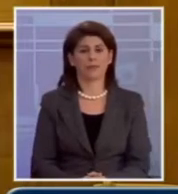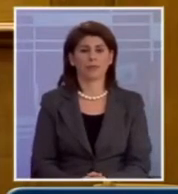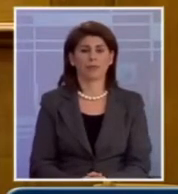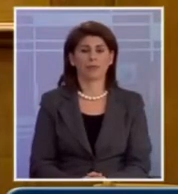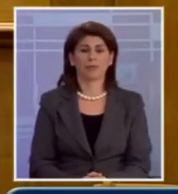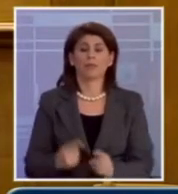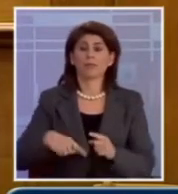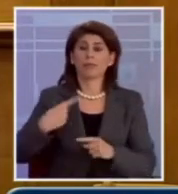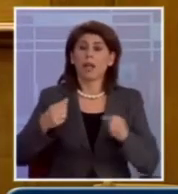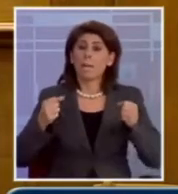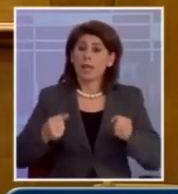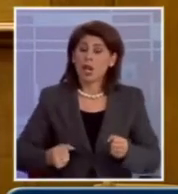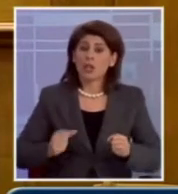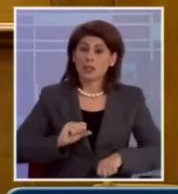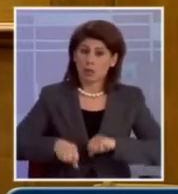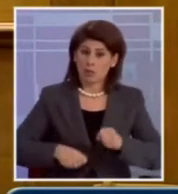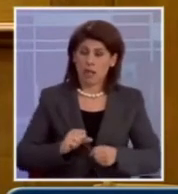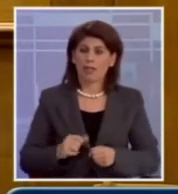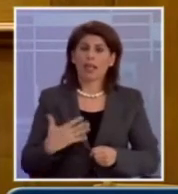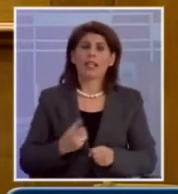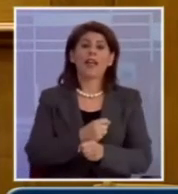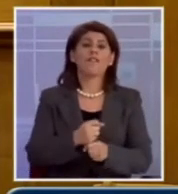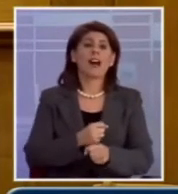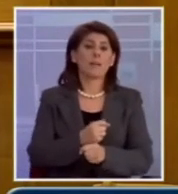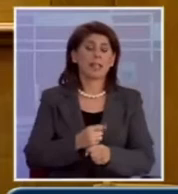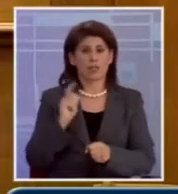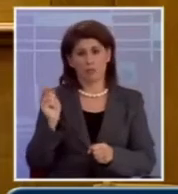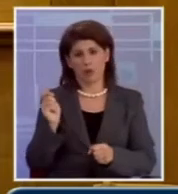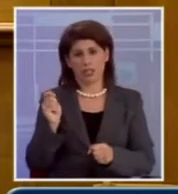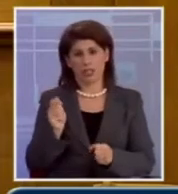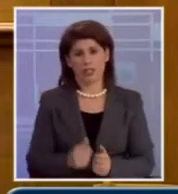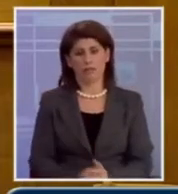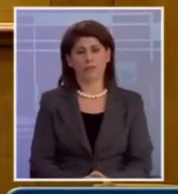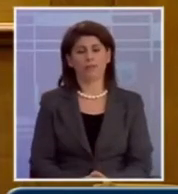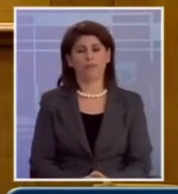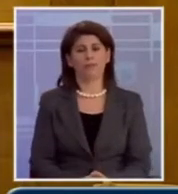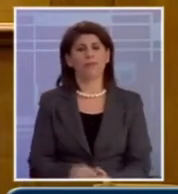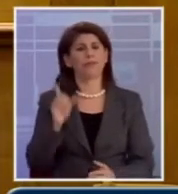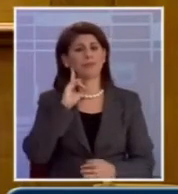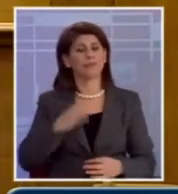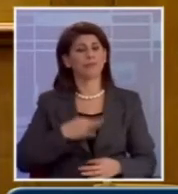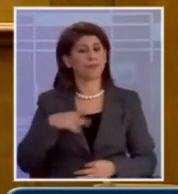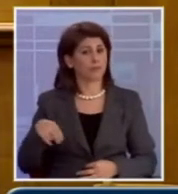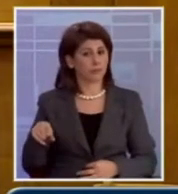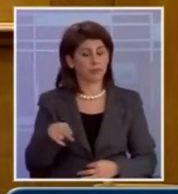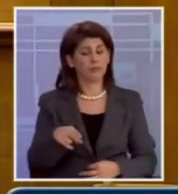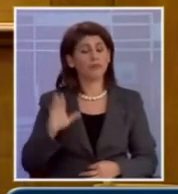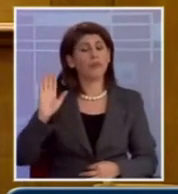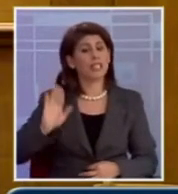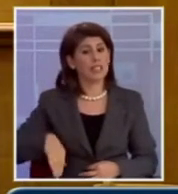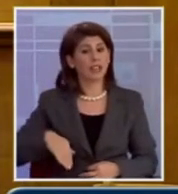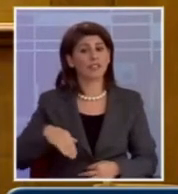Επόμενος πυλώνας της προσπάθειάς μας είναι η φαρμακευτική πολιτική. Κυρίες και κύριοι συνάδελφοι, τα